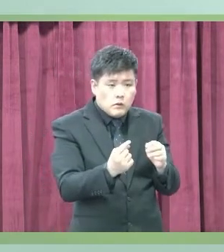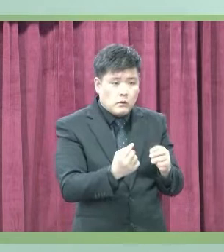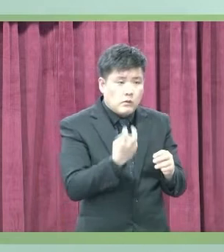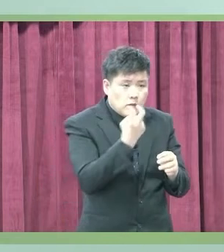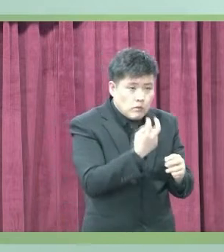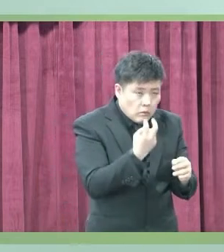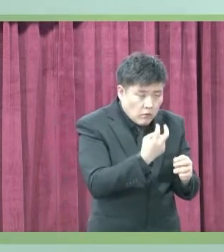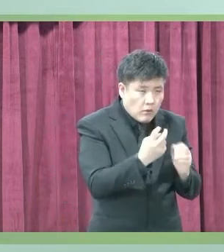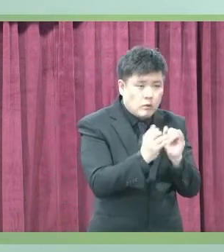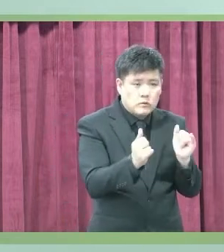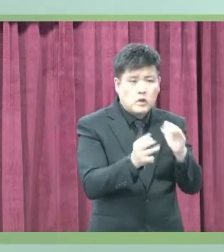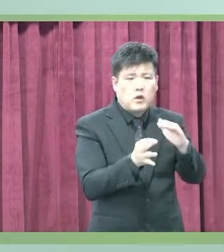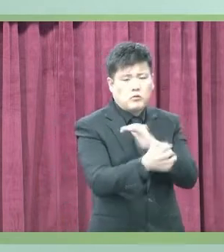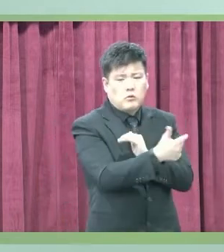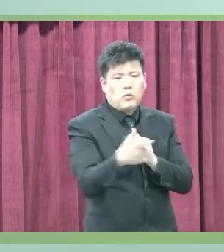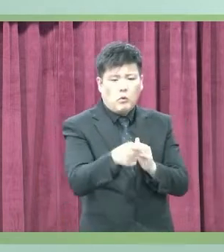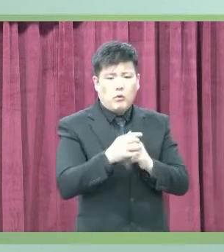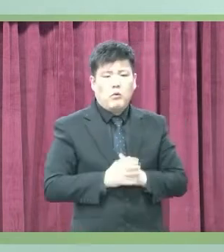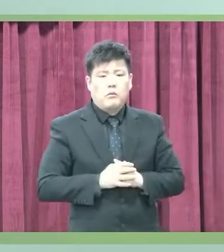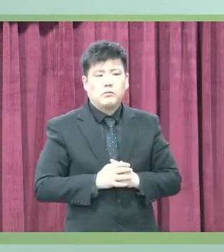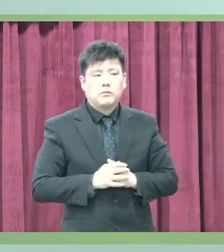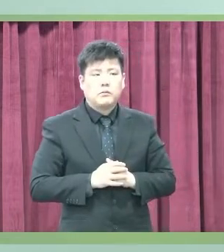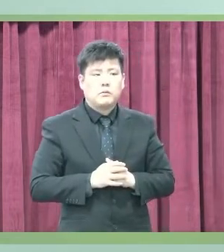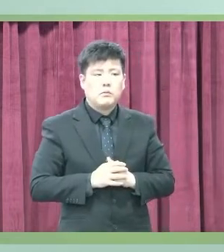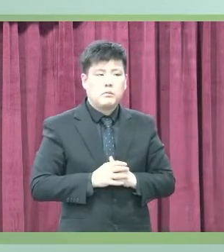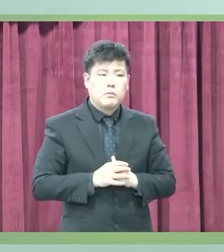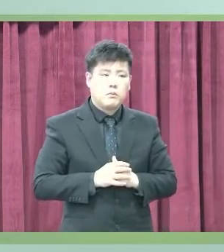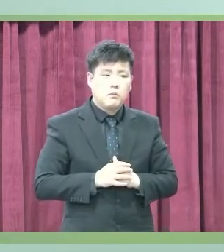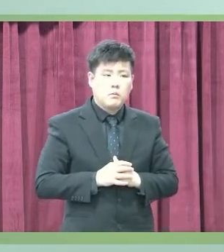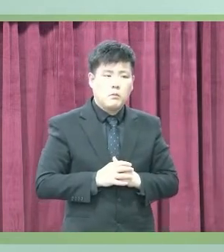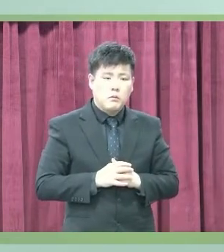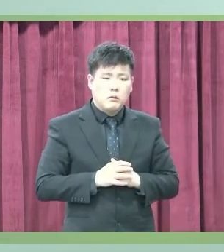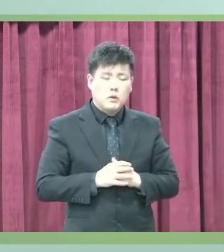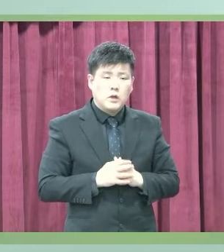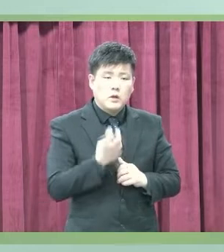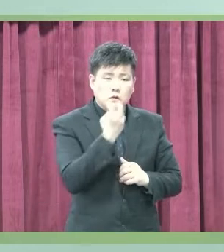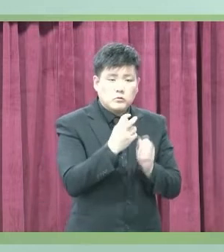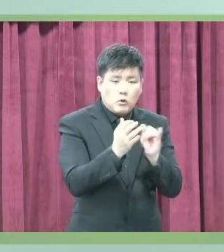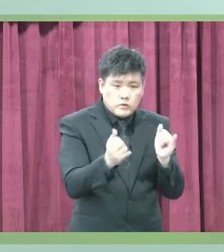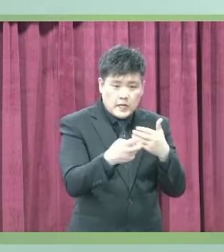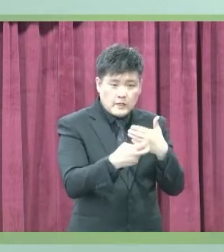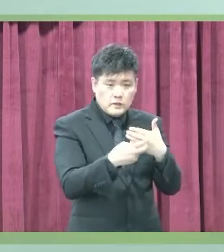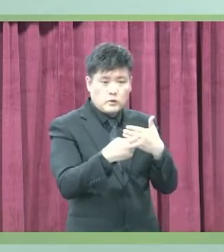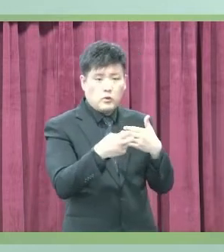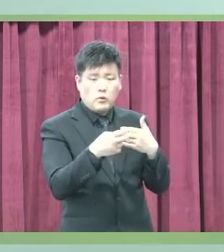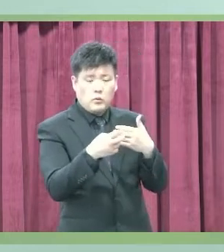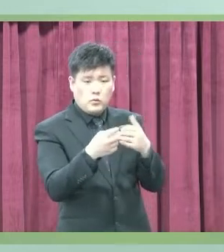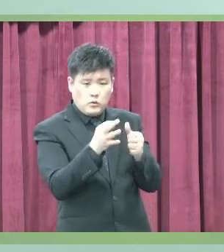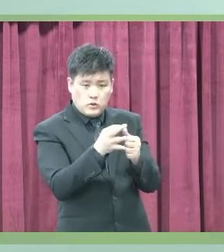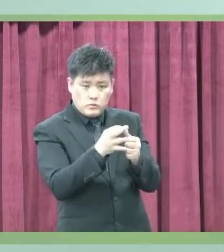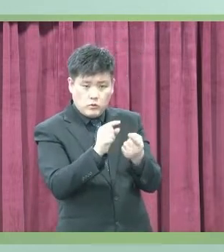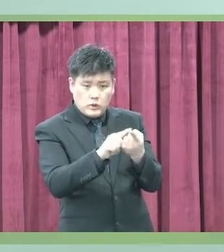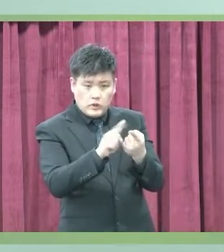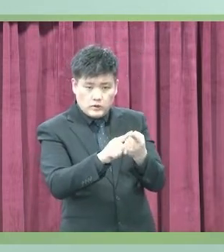장애 유형별 의료급여 본인 부담금을 살펴보면 검진 수검자의 평균 의료급여 본인 부담금은